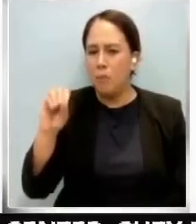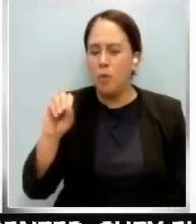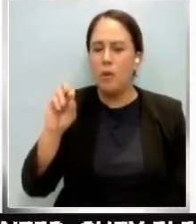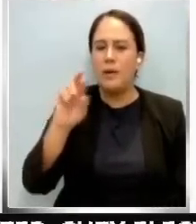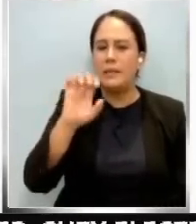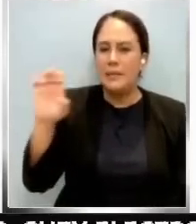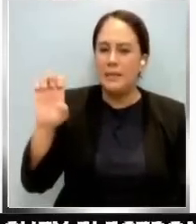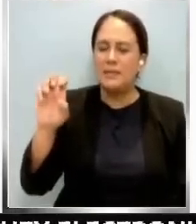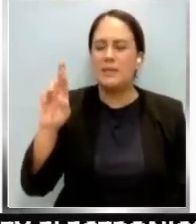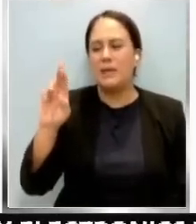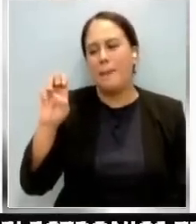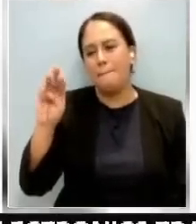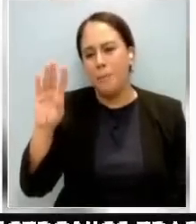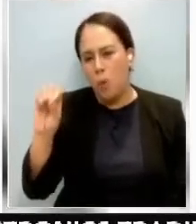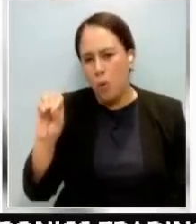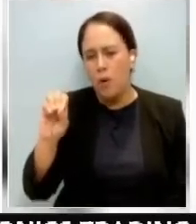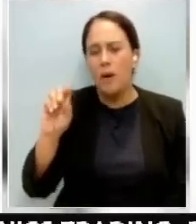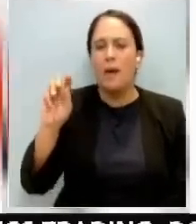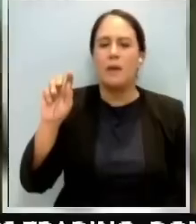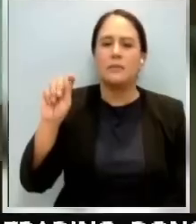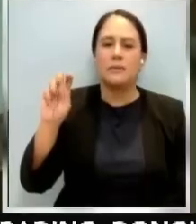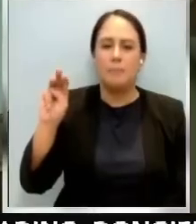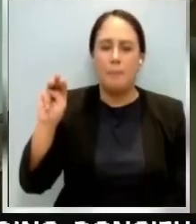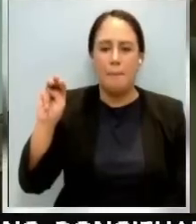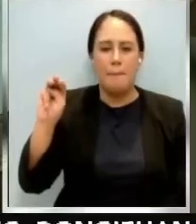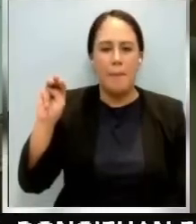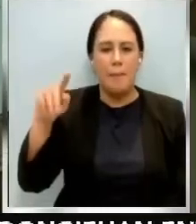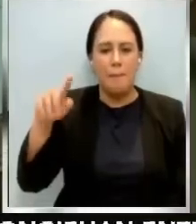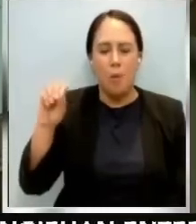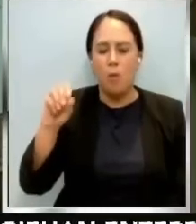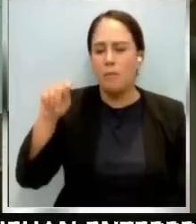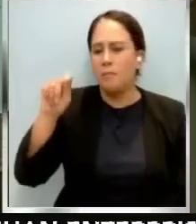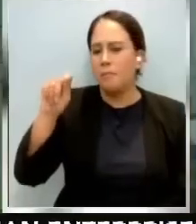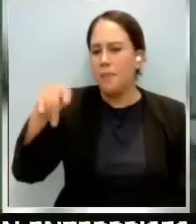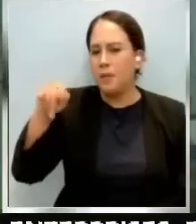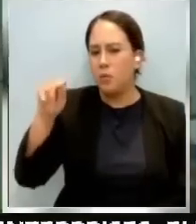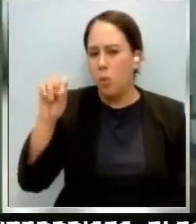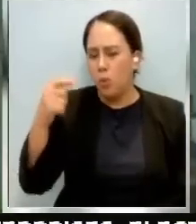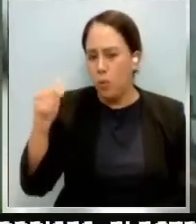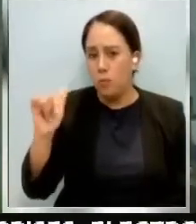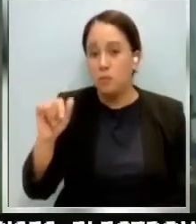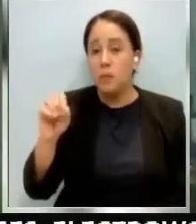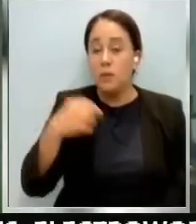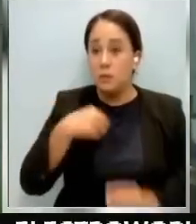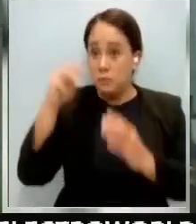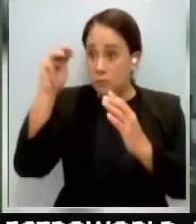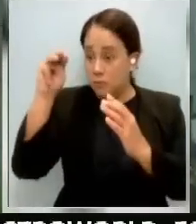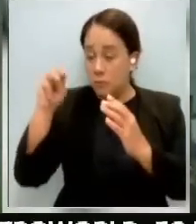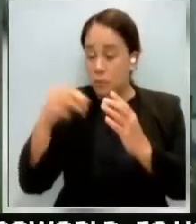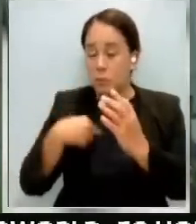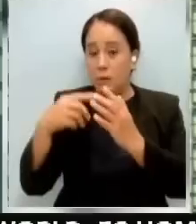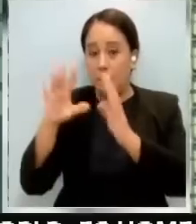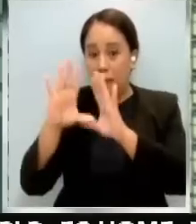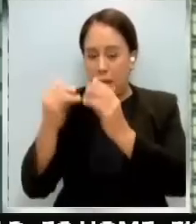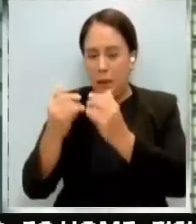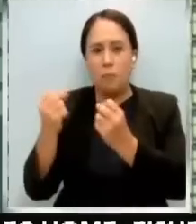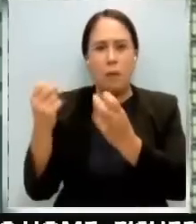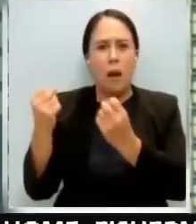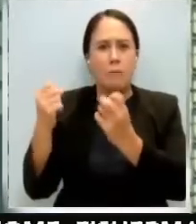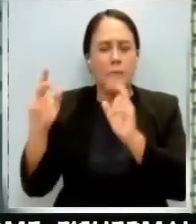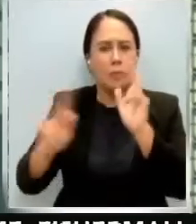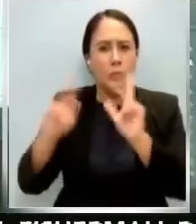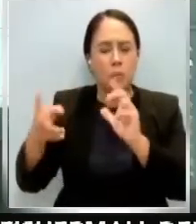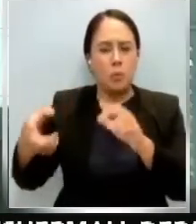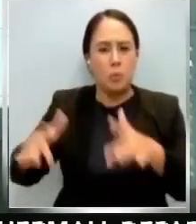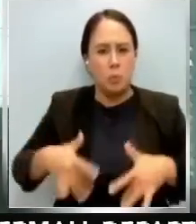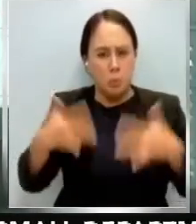Rembo, Pembo, at Pitogo. Sa mga Embo barangays na yan, libo-libong residente ang nakatira. May mga lokal na